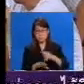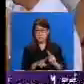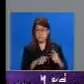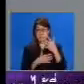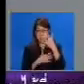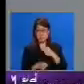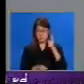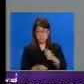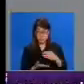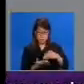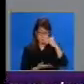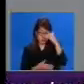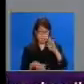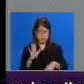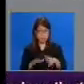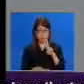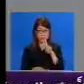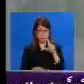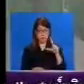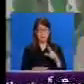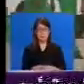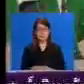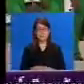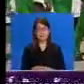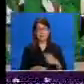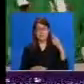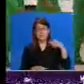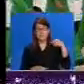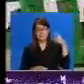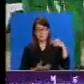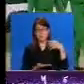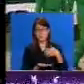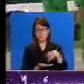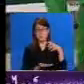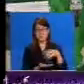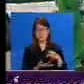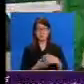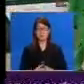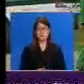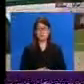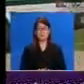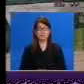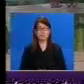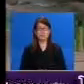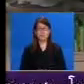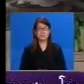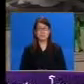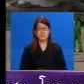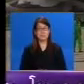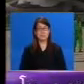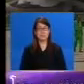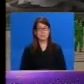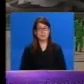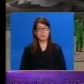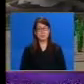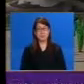ต้องใช้ค่าเรียนไม่ต่ำกว่า2ล้านบาทพัชรวรินทร์พัชรประภานันท์สถานีวิทยุโทรทัศน์แห่งประเทศไทยรายง